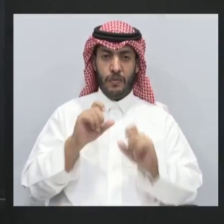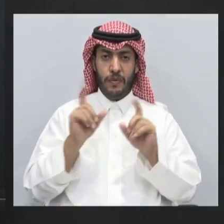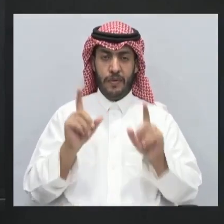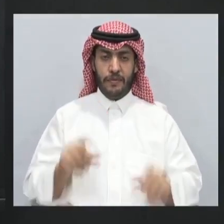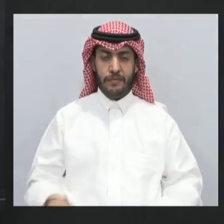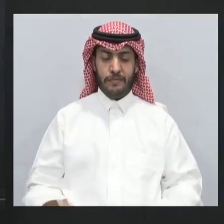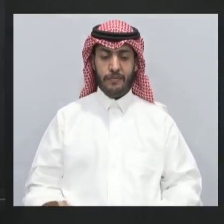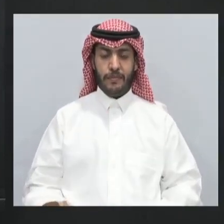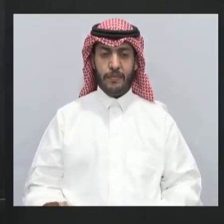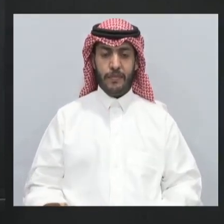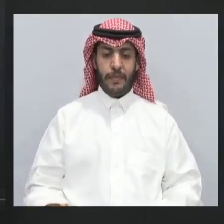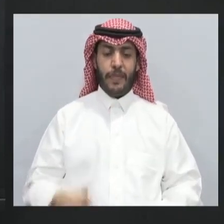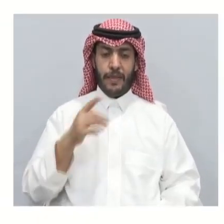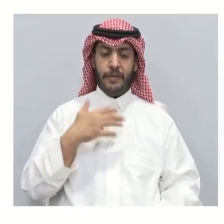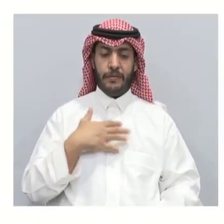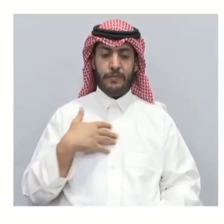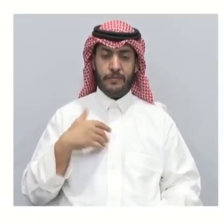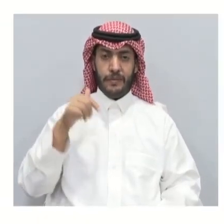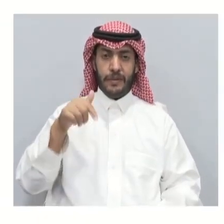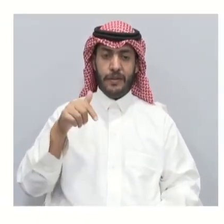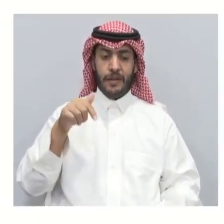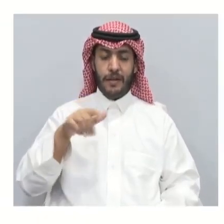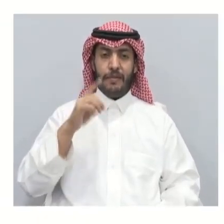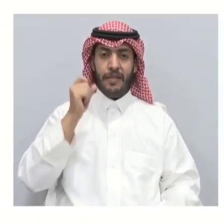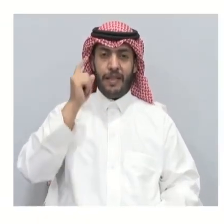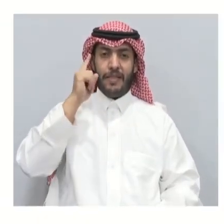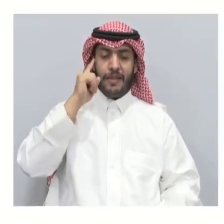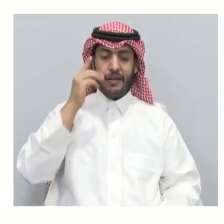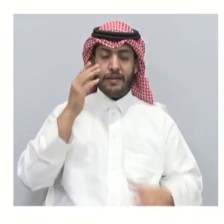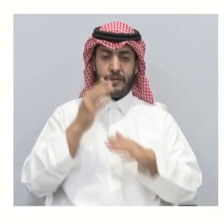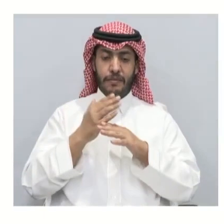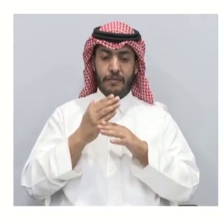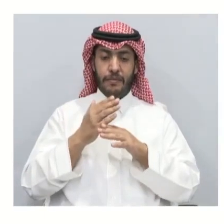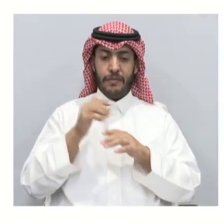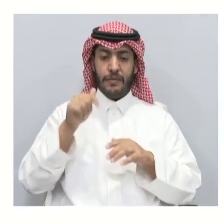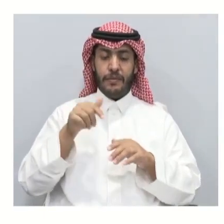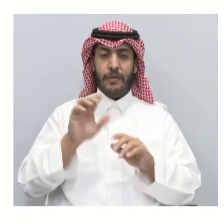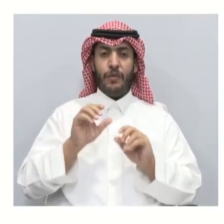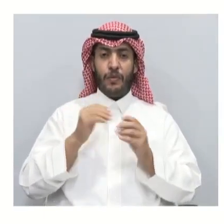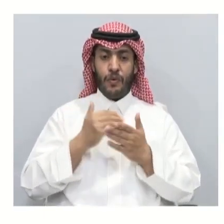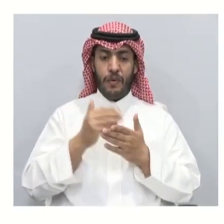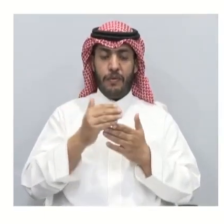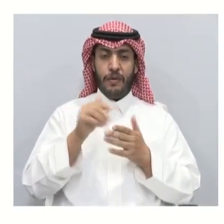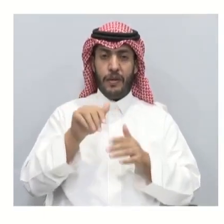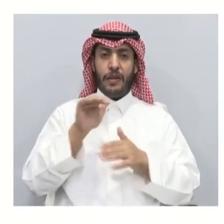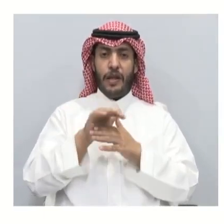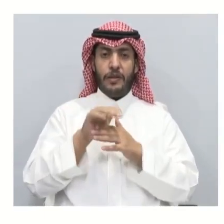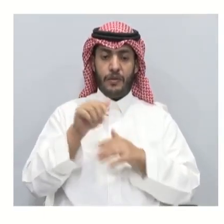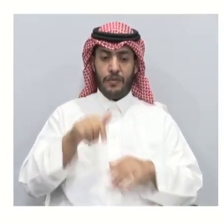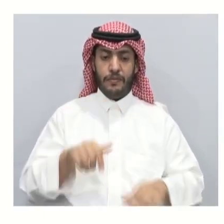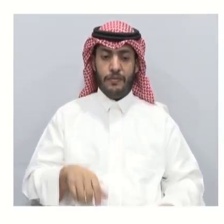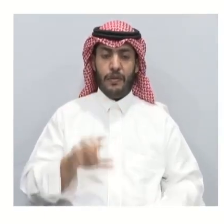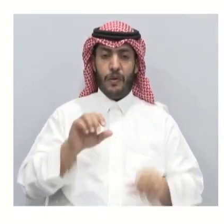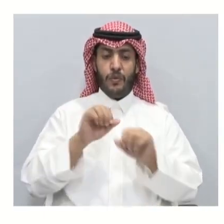يا مبدعين اسعدكم الله هذه فقط للتذكير اسعدكم الله الان نكمل بارك الله فيكم درسنا